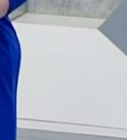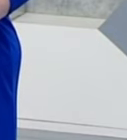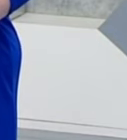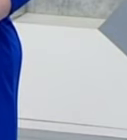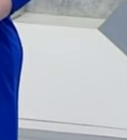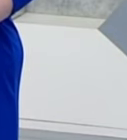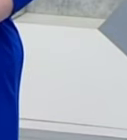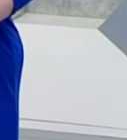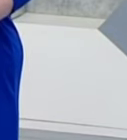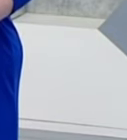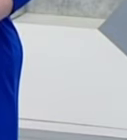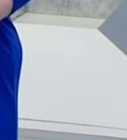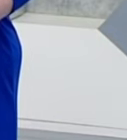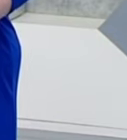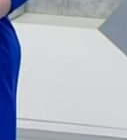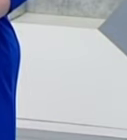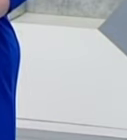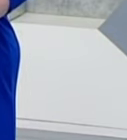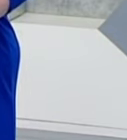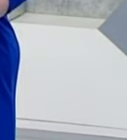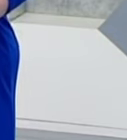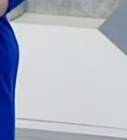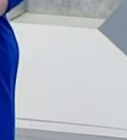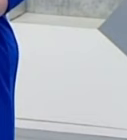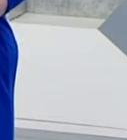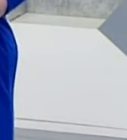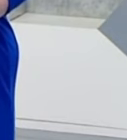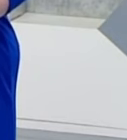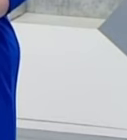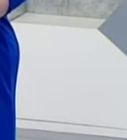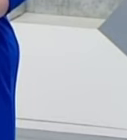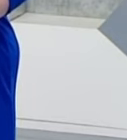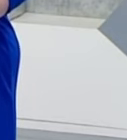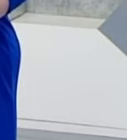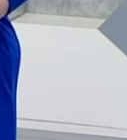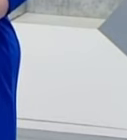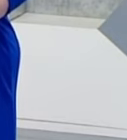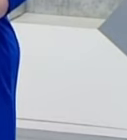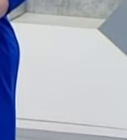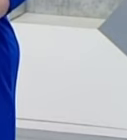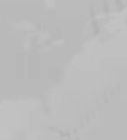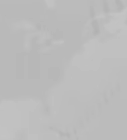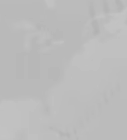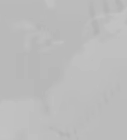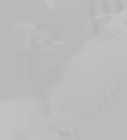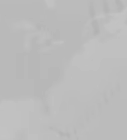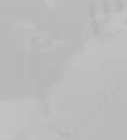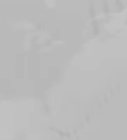GMA Pinoy TV at sa www.gmanews.tv.